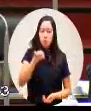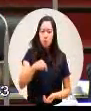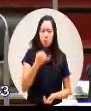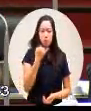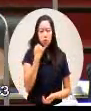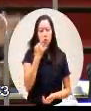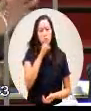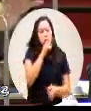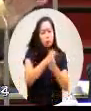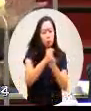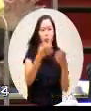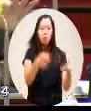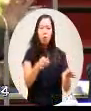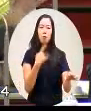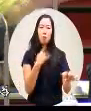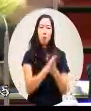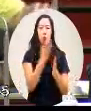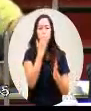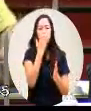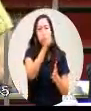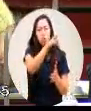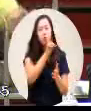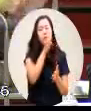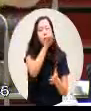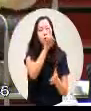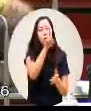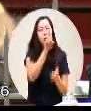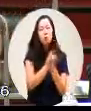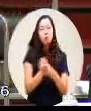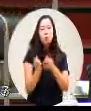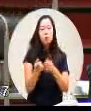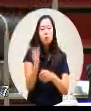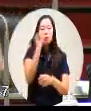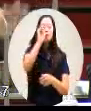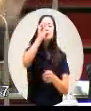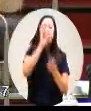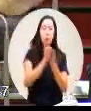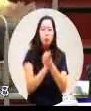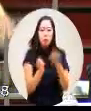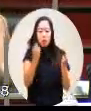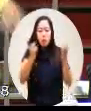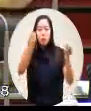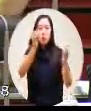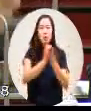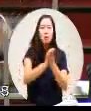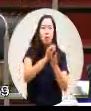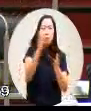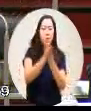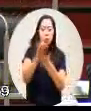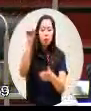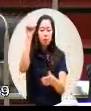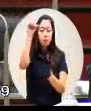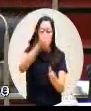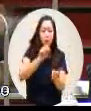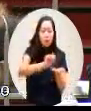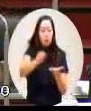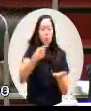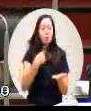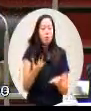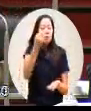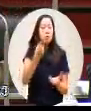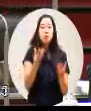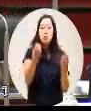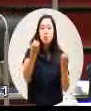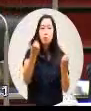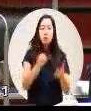样而已，我也不敢去叫你说这个酒驾不酒测。也不开罚，但也不移送。我没有那个权利，我也不会这